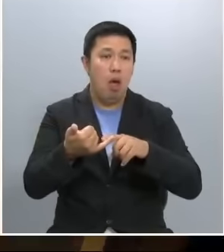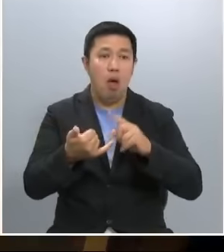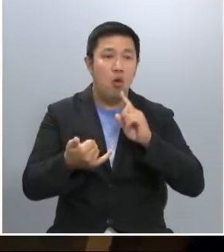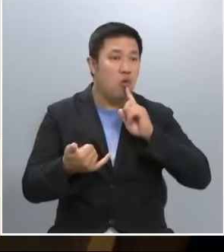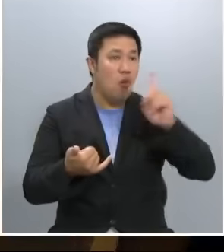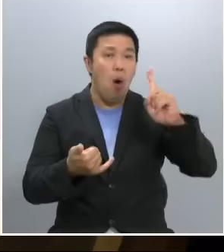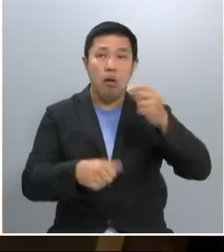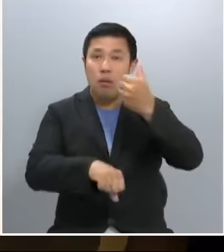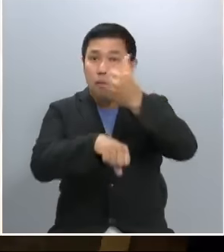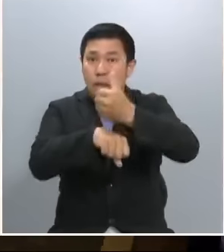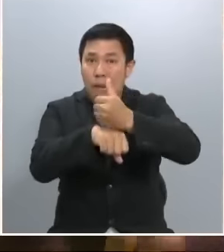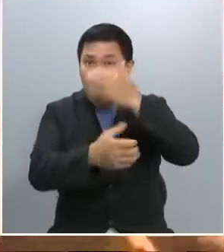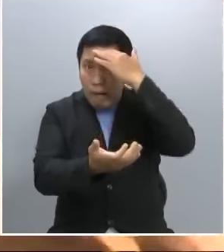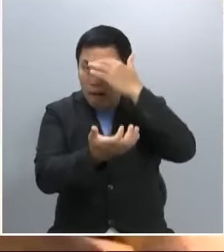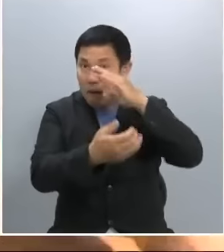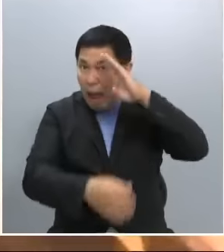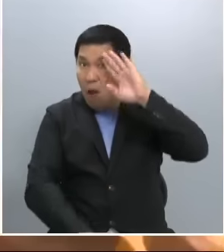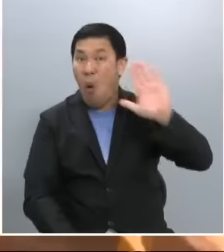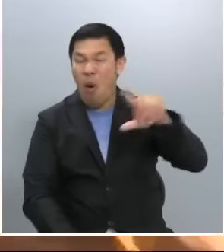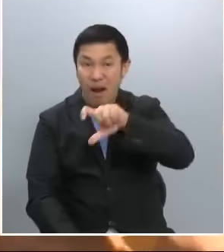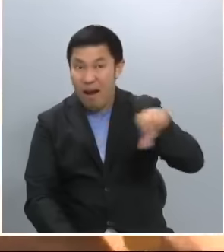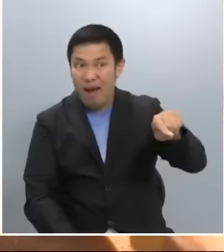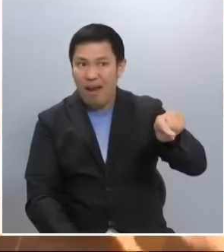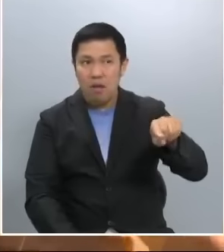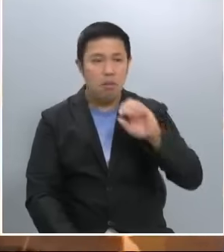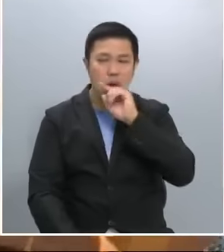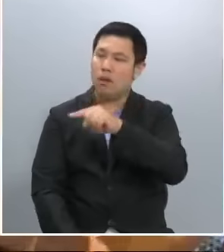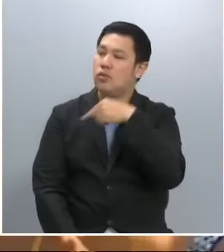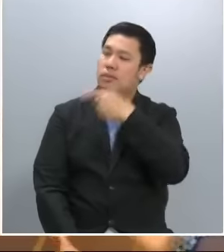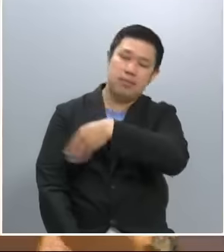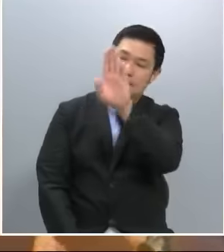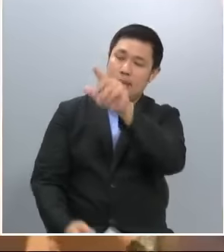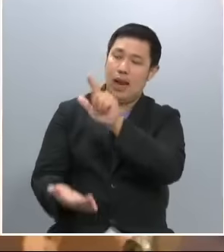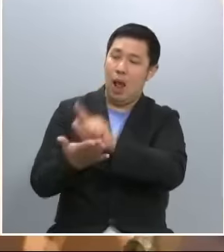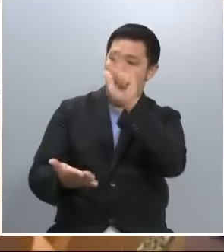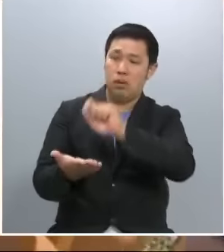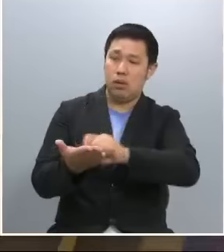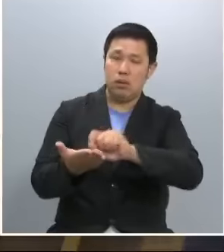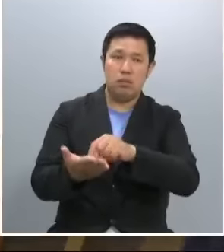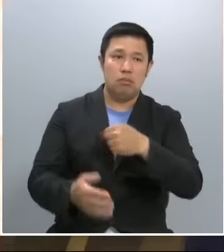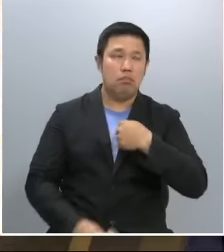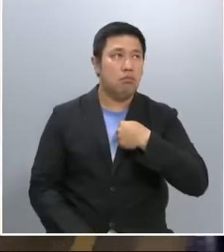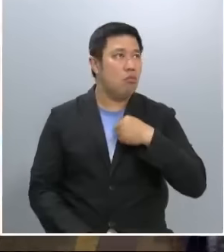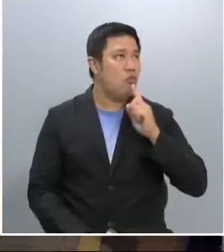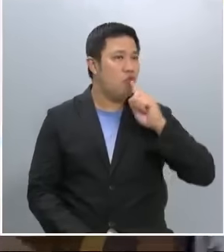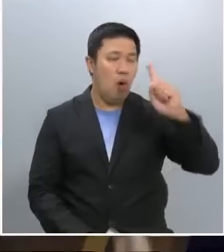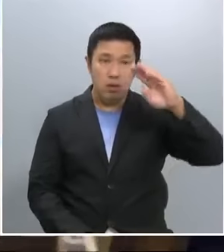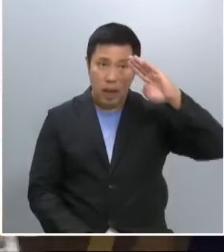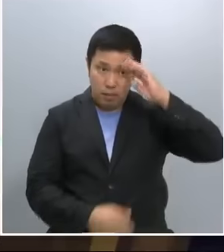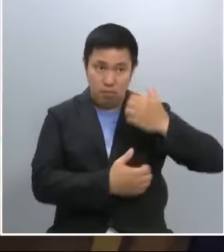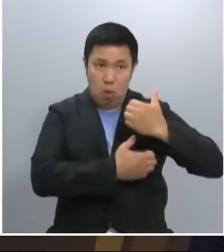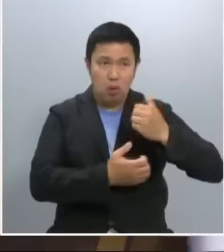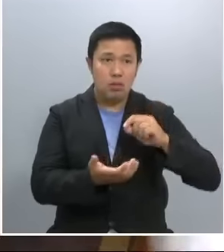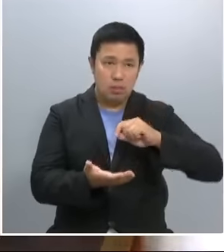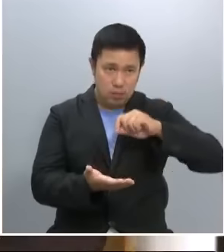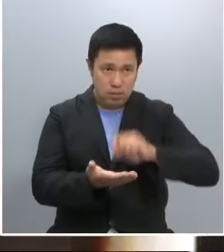ต้นสังกัดต้นสังกัดกลับบอกว่าอ่ะเธอไปเขียนใบลาออกอืก็เลยมาร้องเรียนกับกองทัพบกเมื่อวานนี้